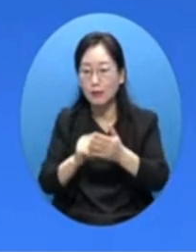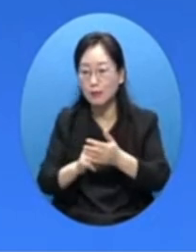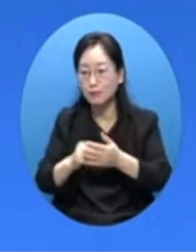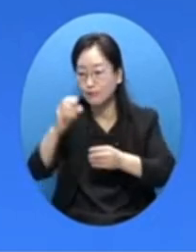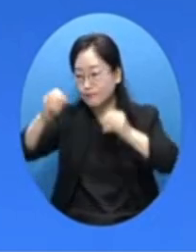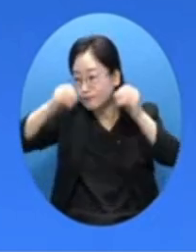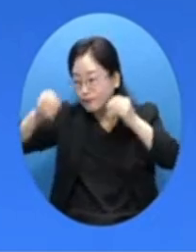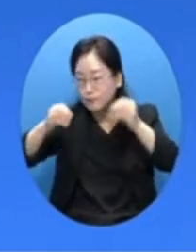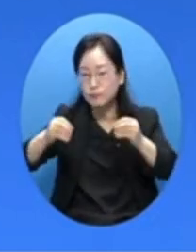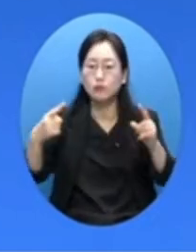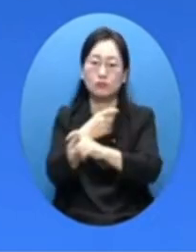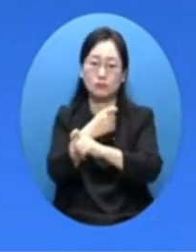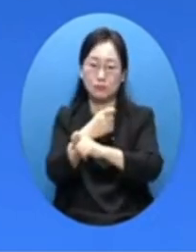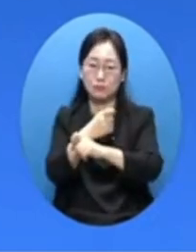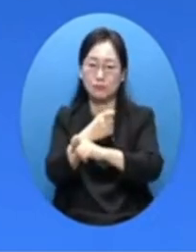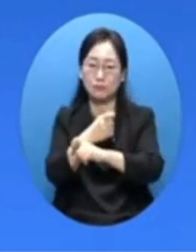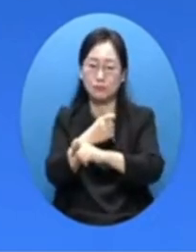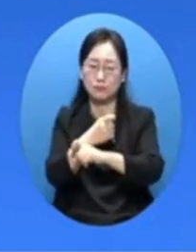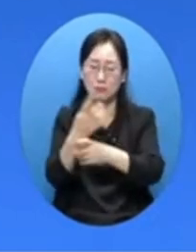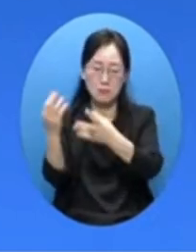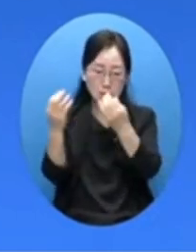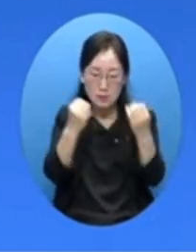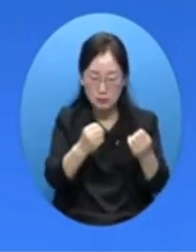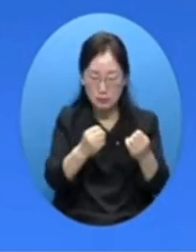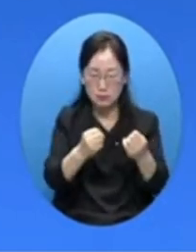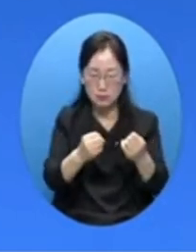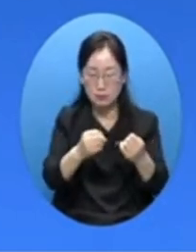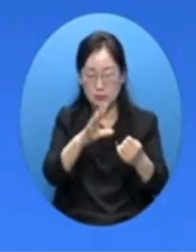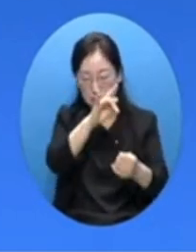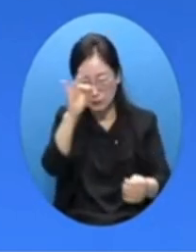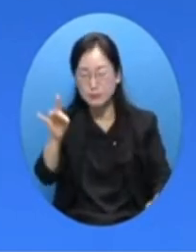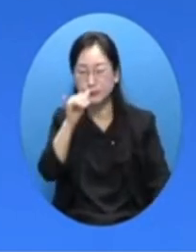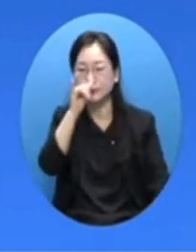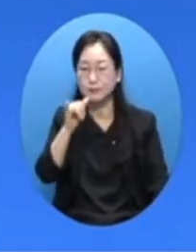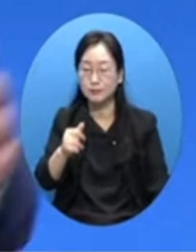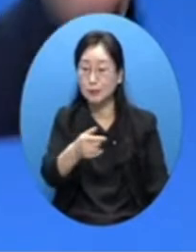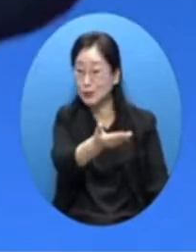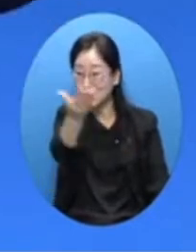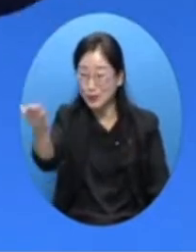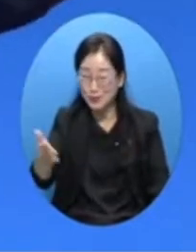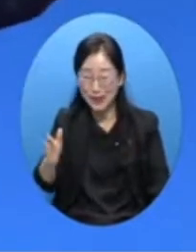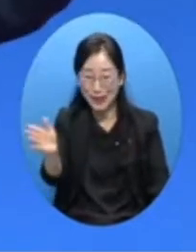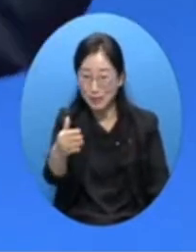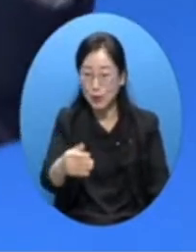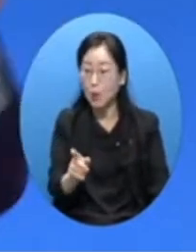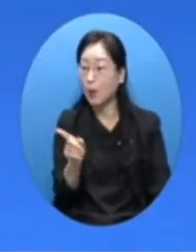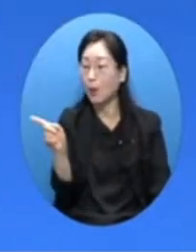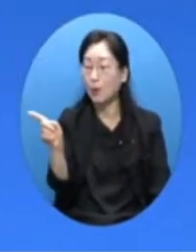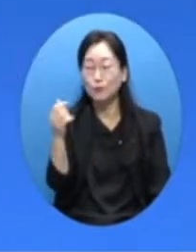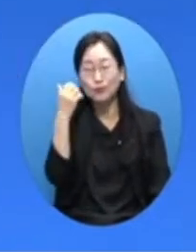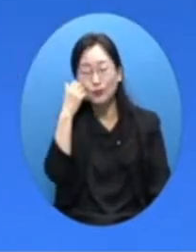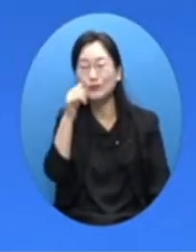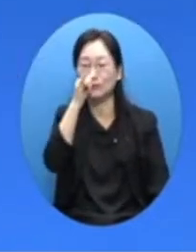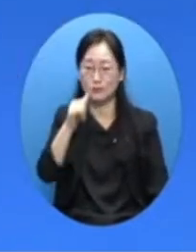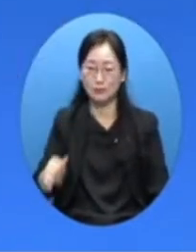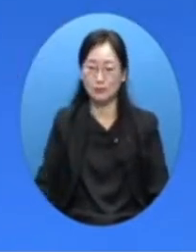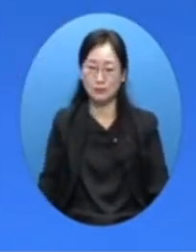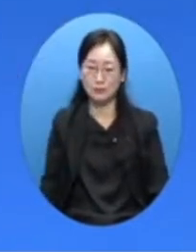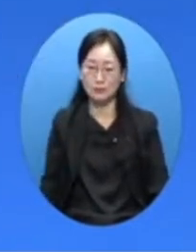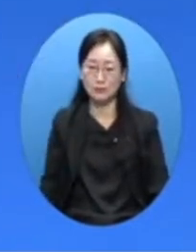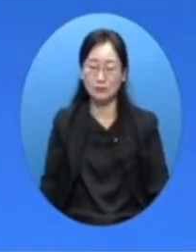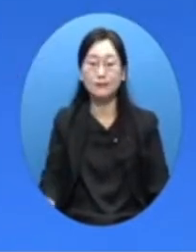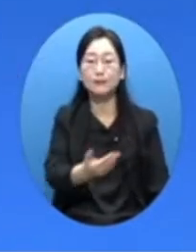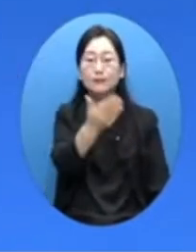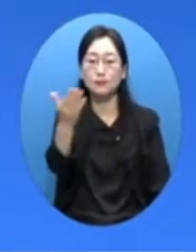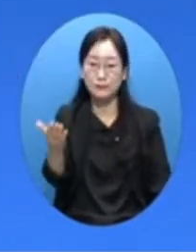나중에는 원수가 되기도 하는 그런 일이 생겨나는 것을 종종 봅니다. 여기 계시면 한 분도 안 계시겠지만 저쪽과 몇 사람이 있어요.